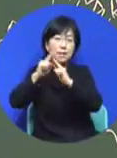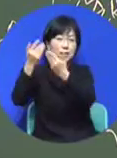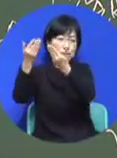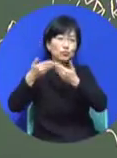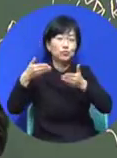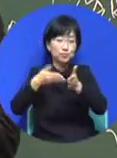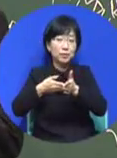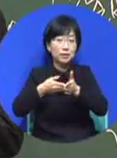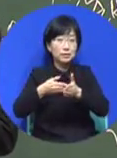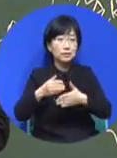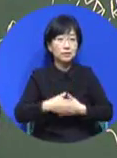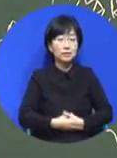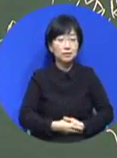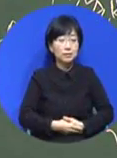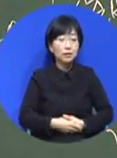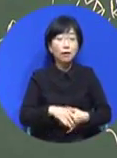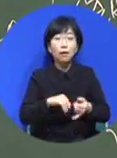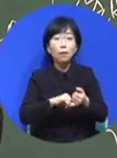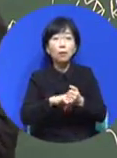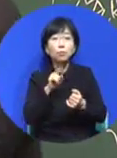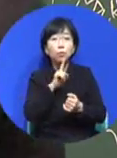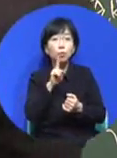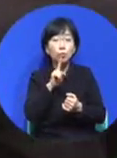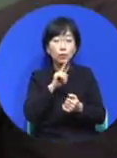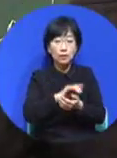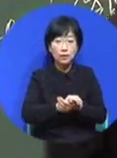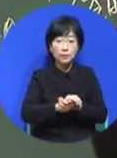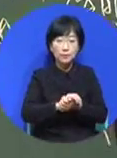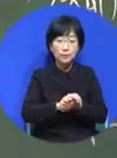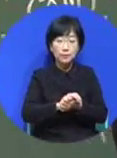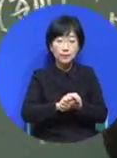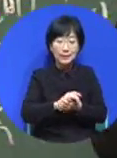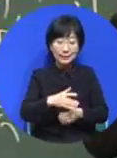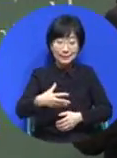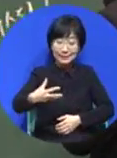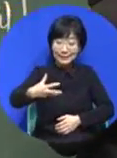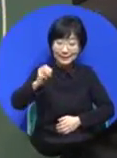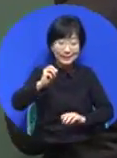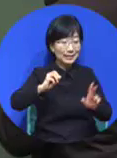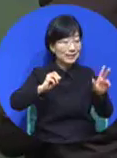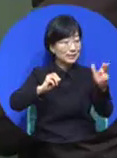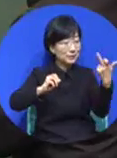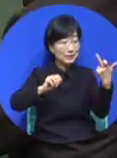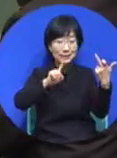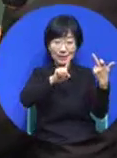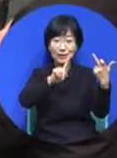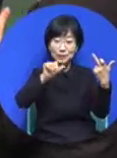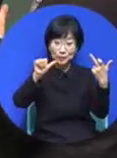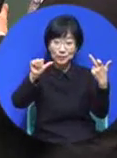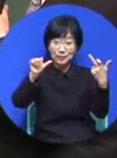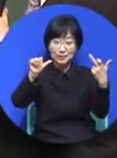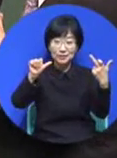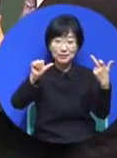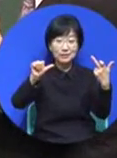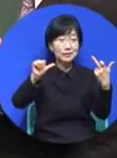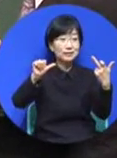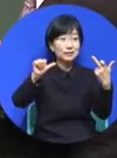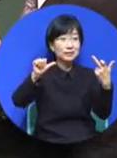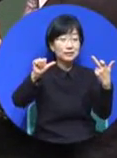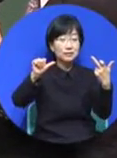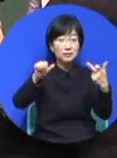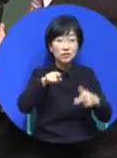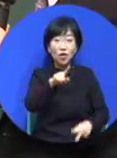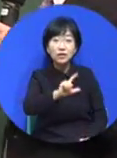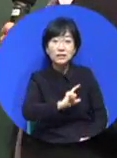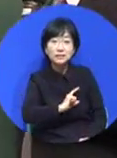spoke of it. 뭐라고 말씀하셨어요? 17장 1절에서 5절이죠. What did he say if you look in chapter 17, 1 to 5? 네